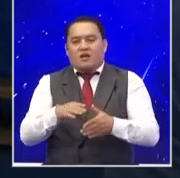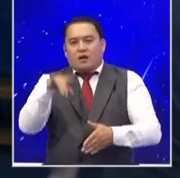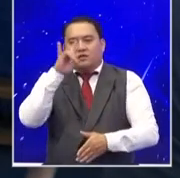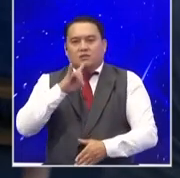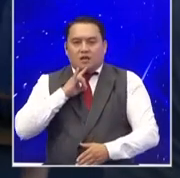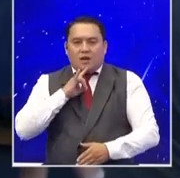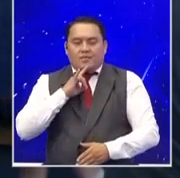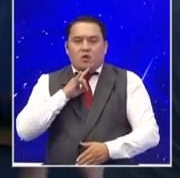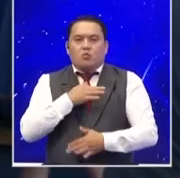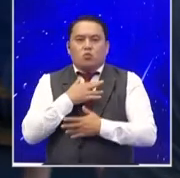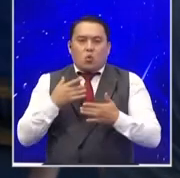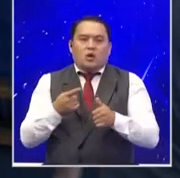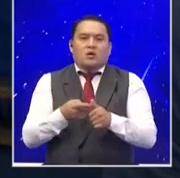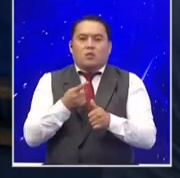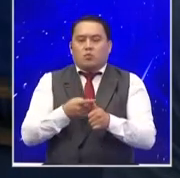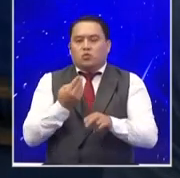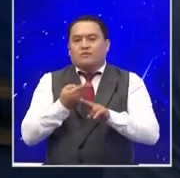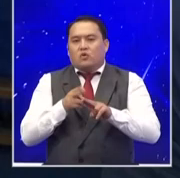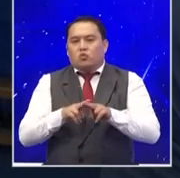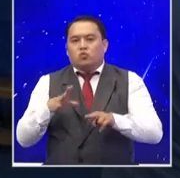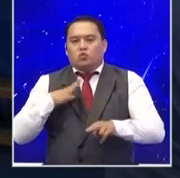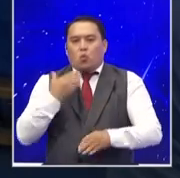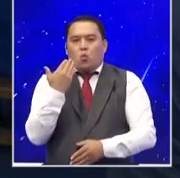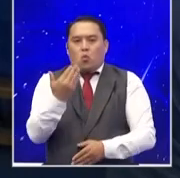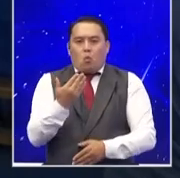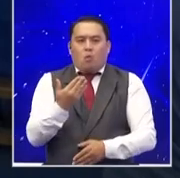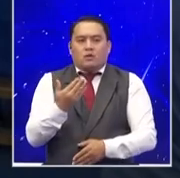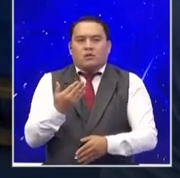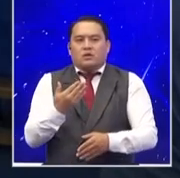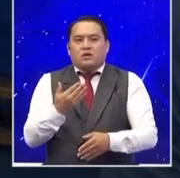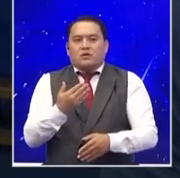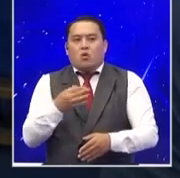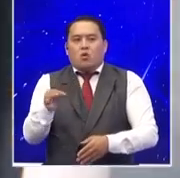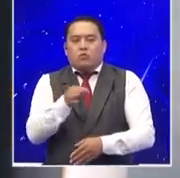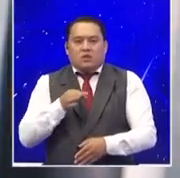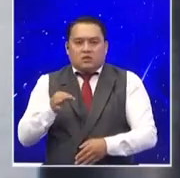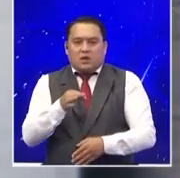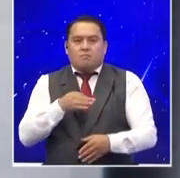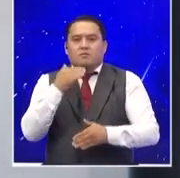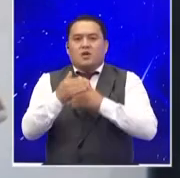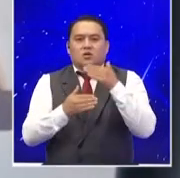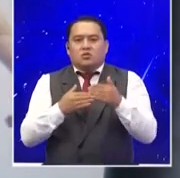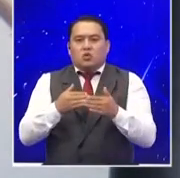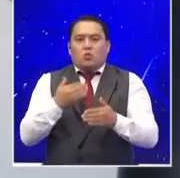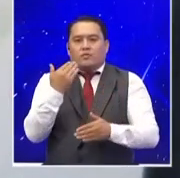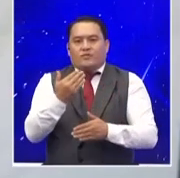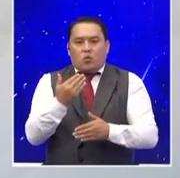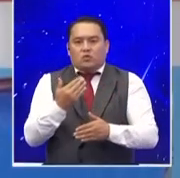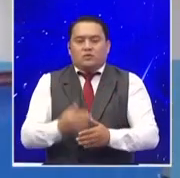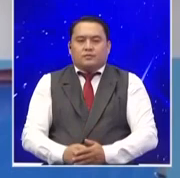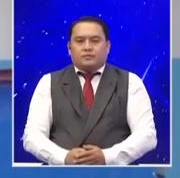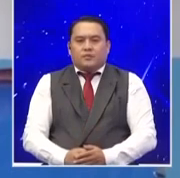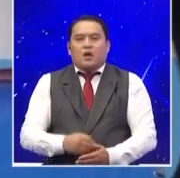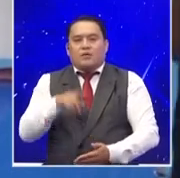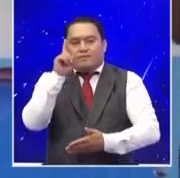Казахстана. Впереди много работы, ведь еще нужно занять первые места на первенстве области. Перспективы у семиреченских спортсменов